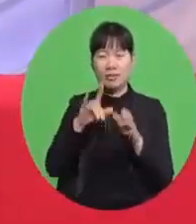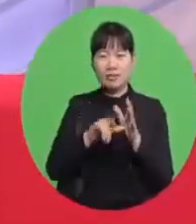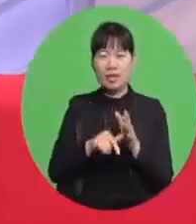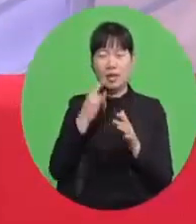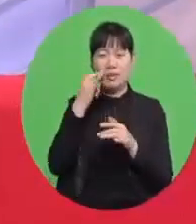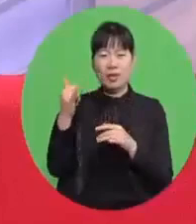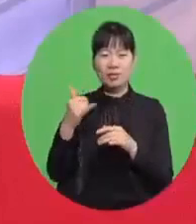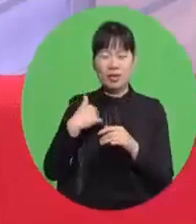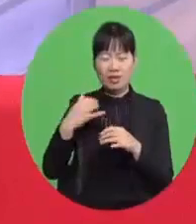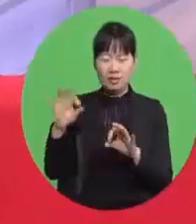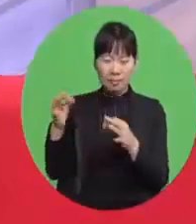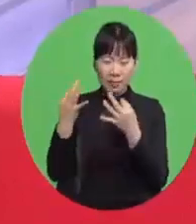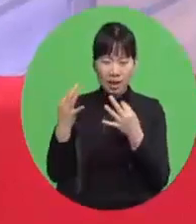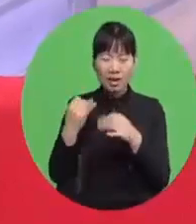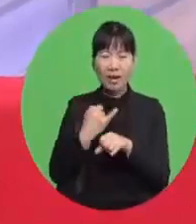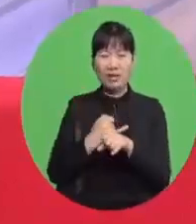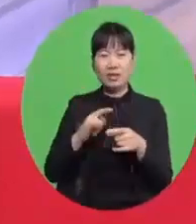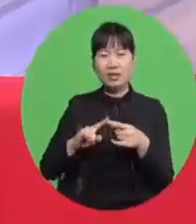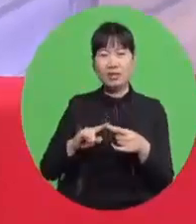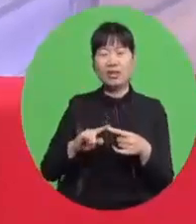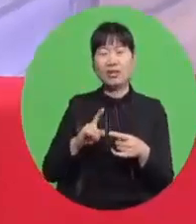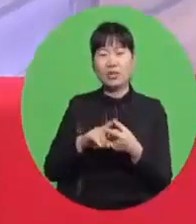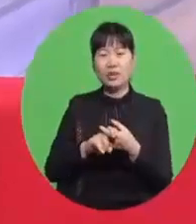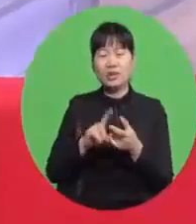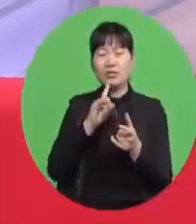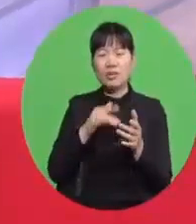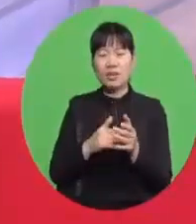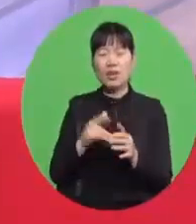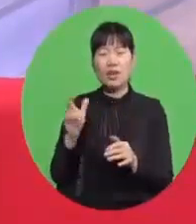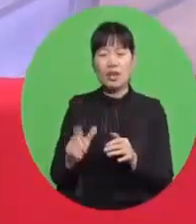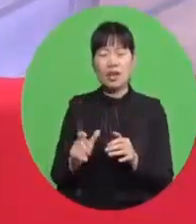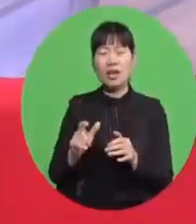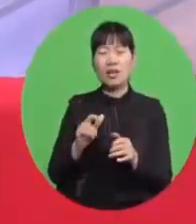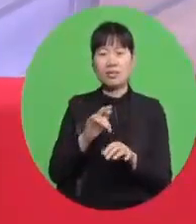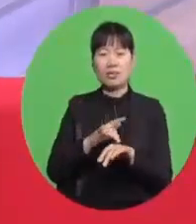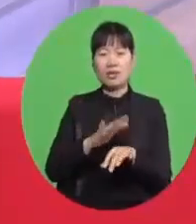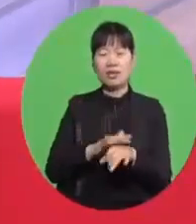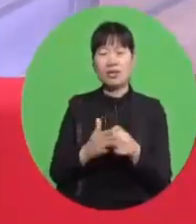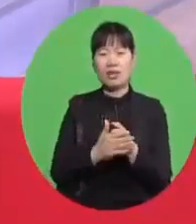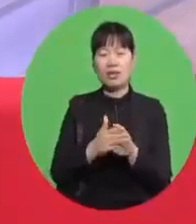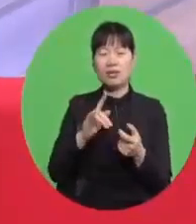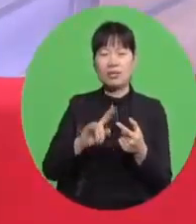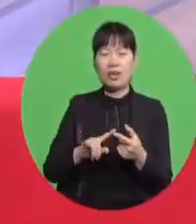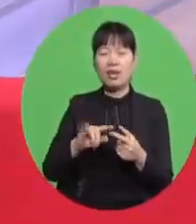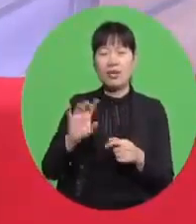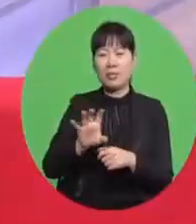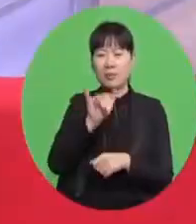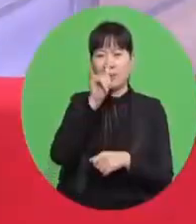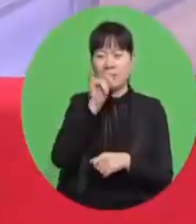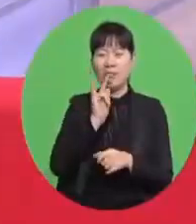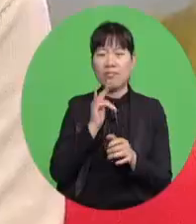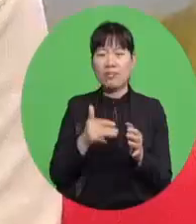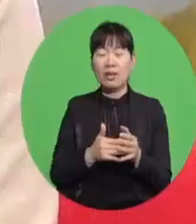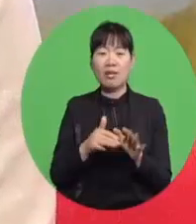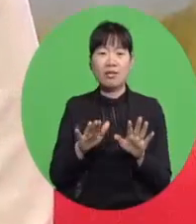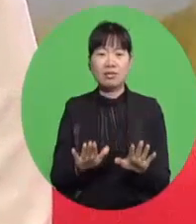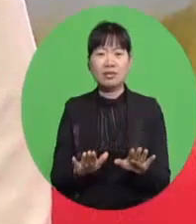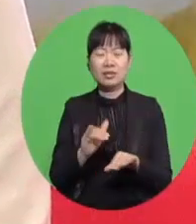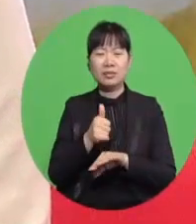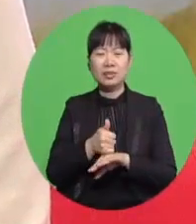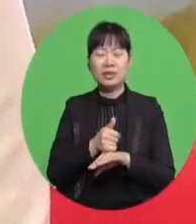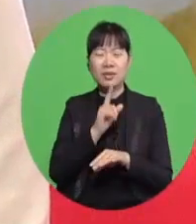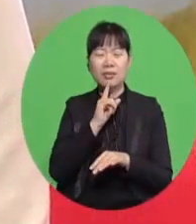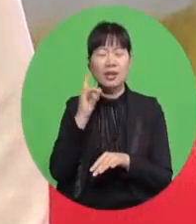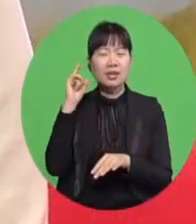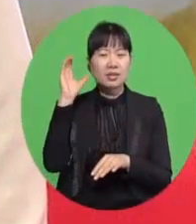때 부모님이 이렇게 딱 쳐다보는 것도 일종의 관심이고 강하게 되면 이런 행동들을 반복하게 된다는 네. 거죠. 그 지금 그 마지막